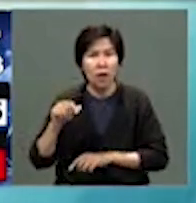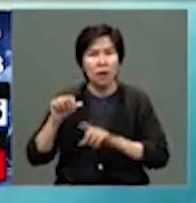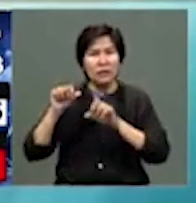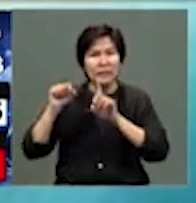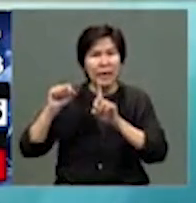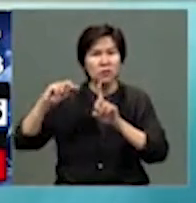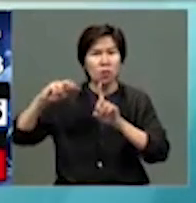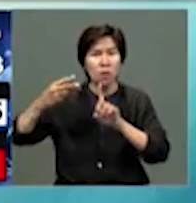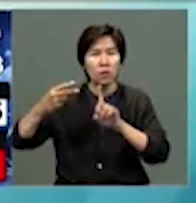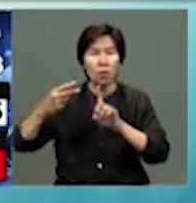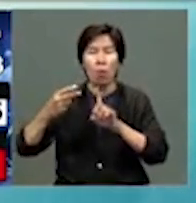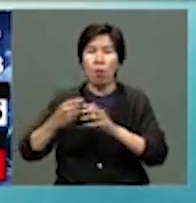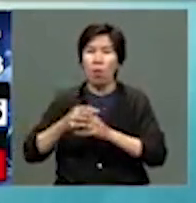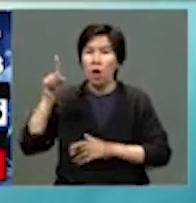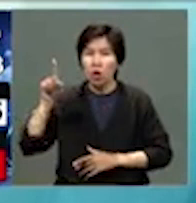ข้อ 2